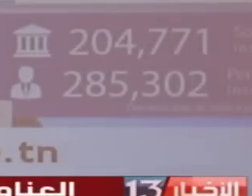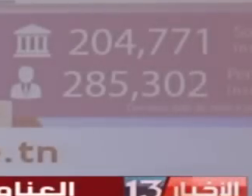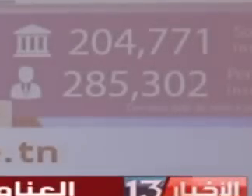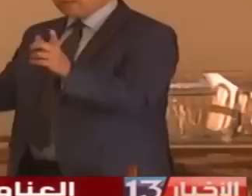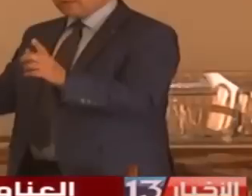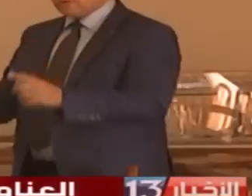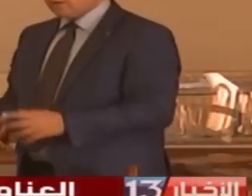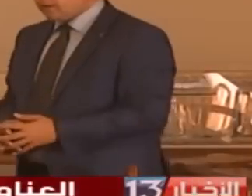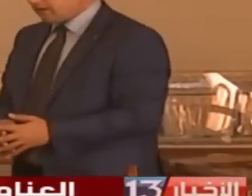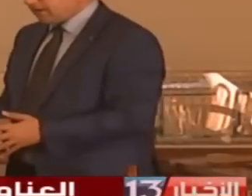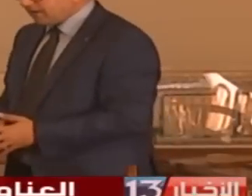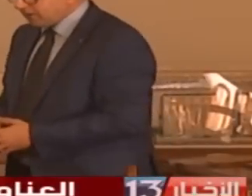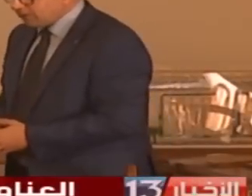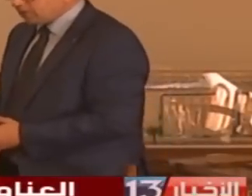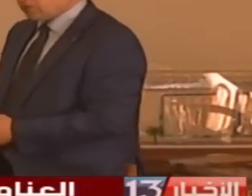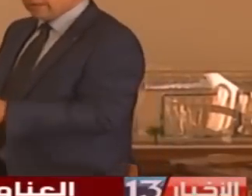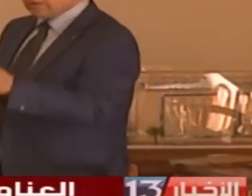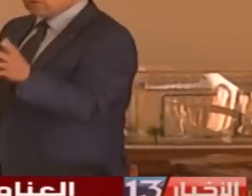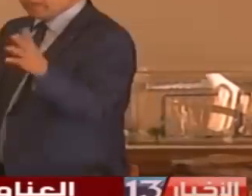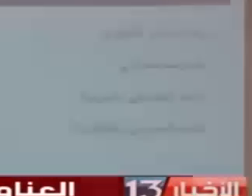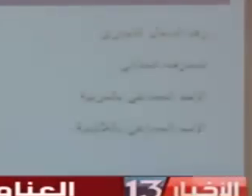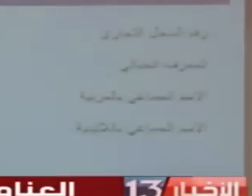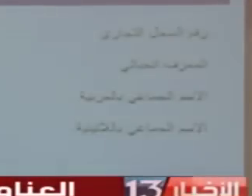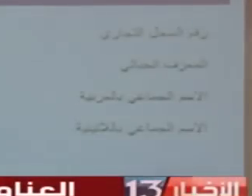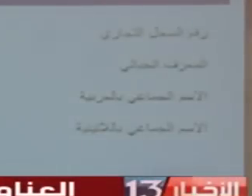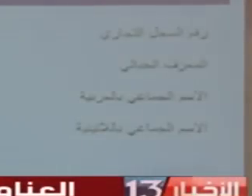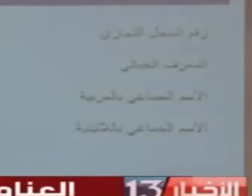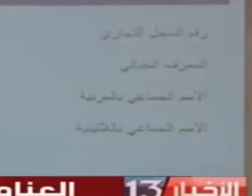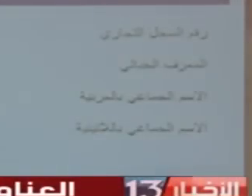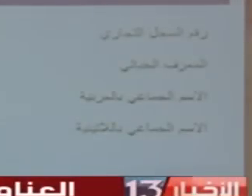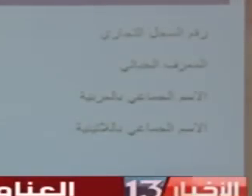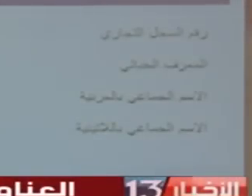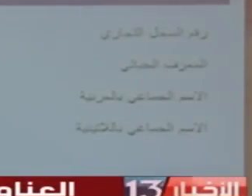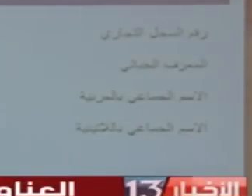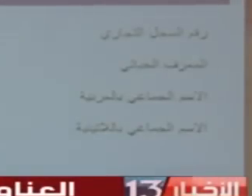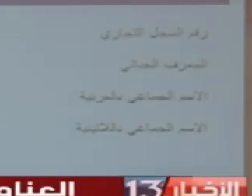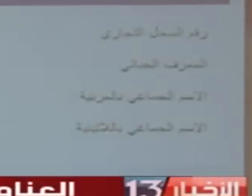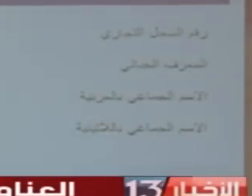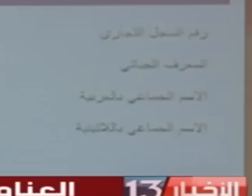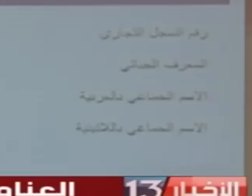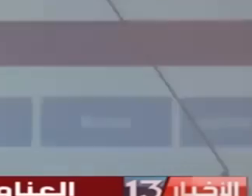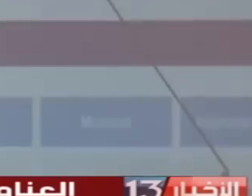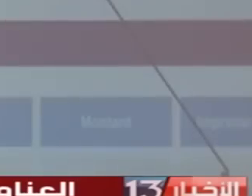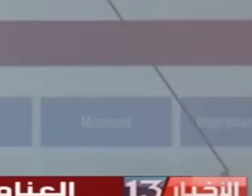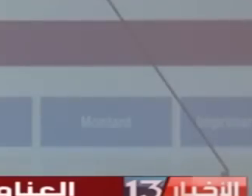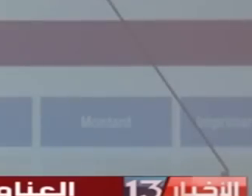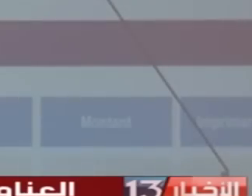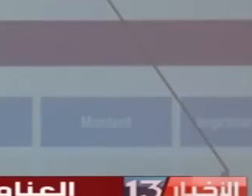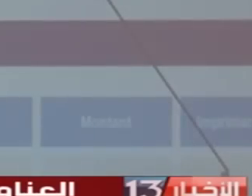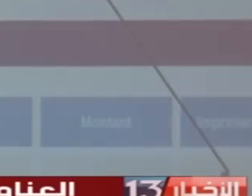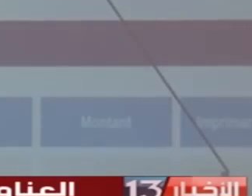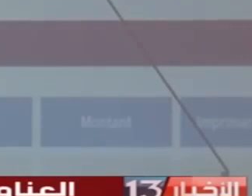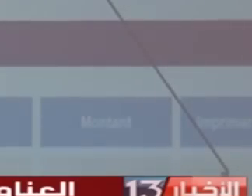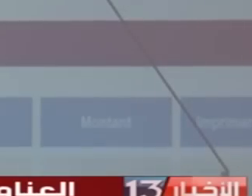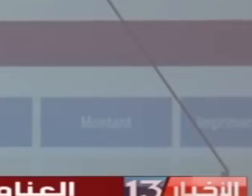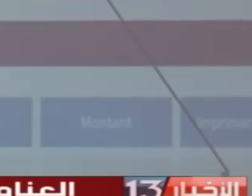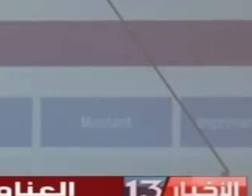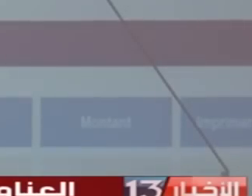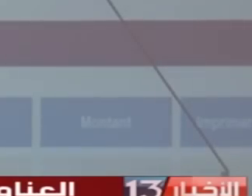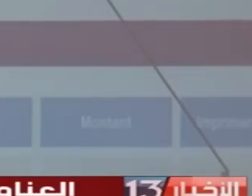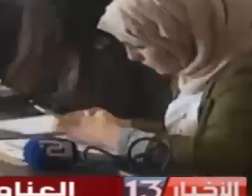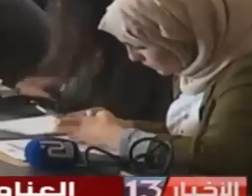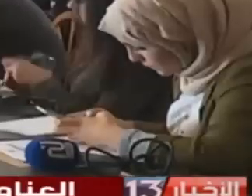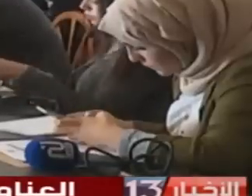الشروع بدايه من اليوم في استخراج السجل التجارى للمؤسسات عن بعد عبر منظومه الالكترونيه امن استخلاص